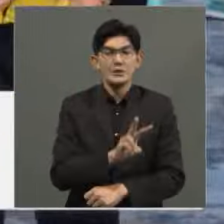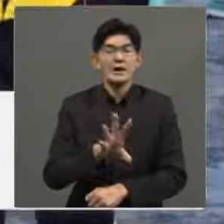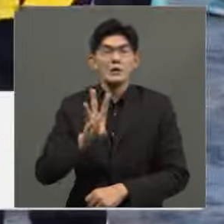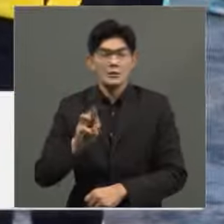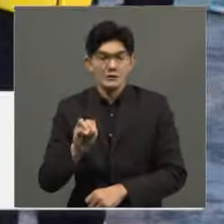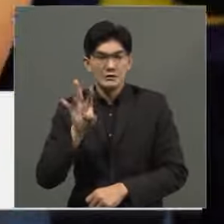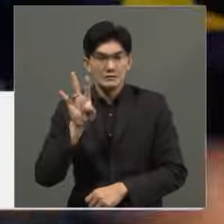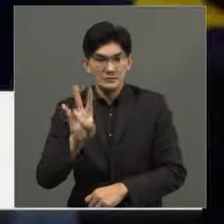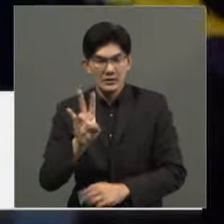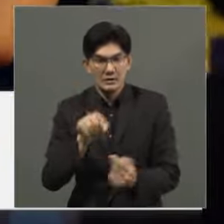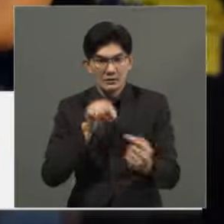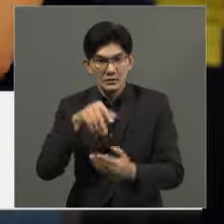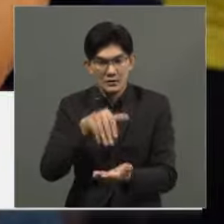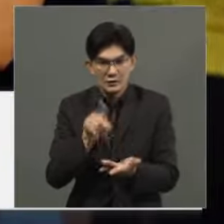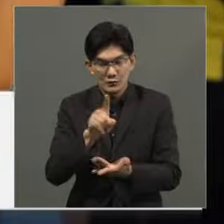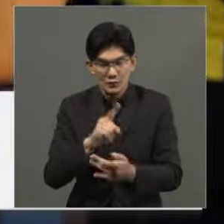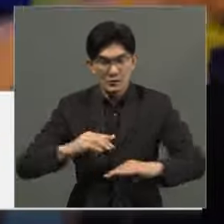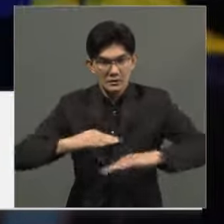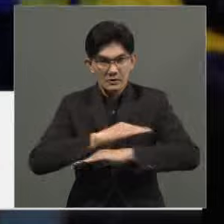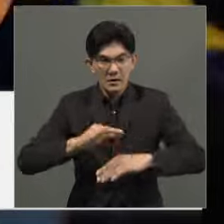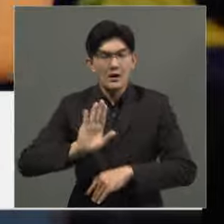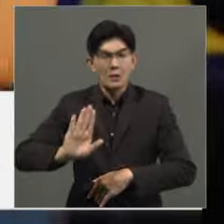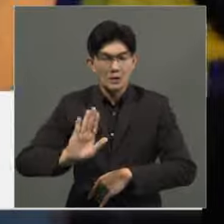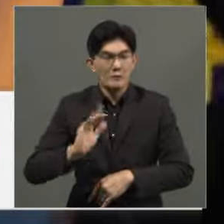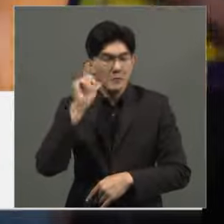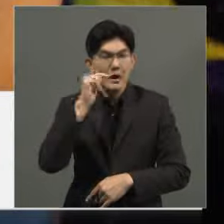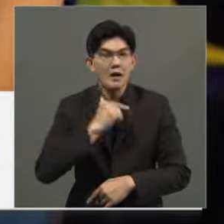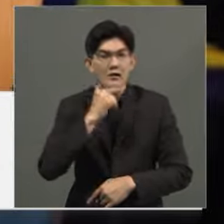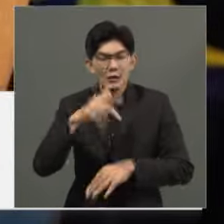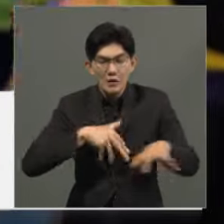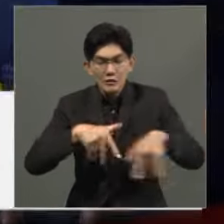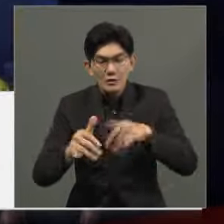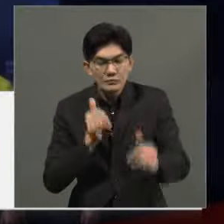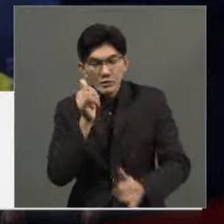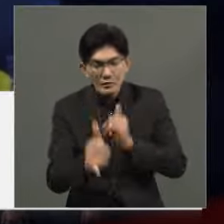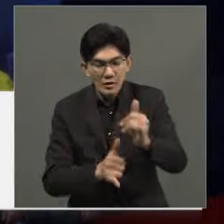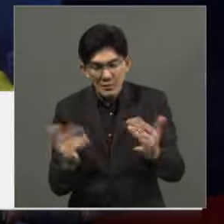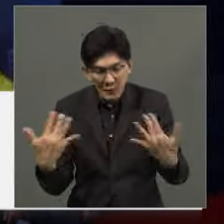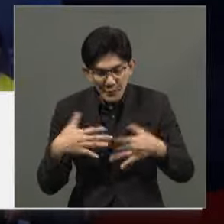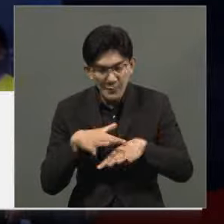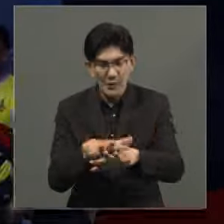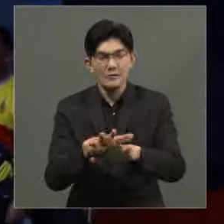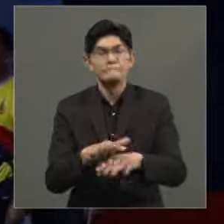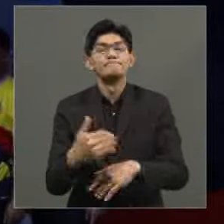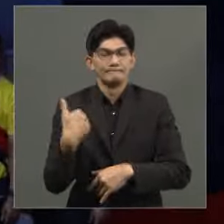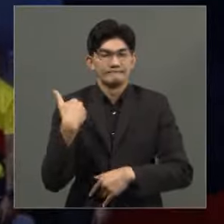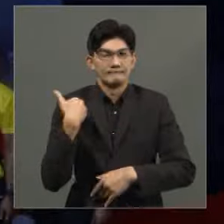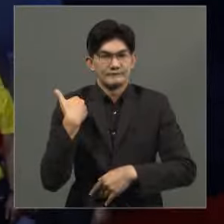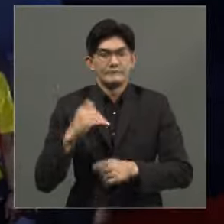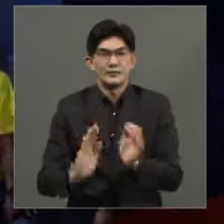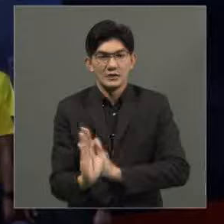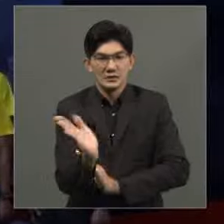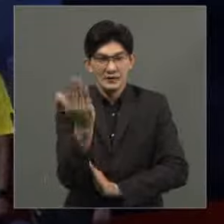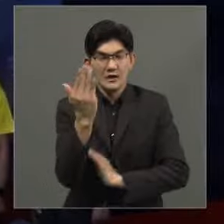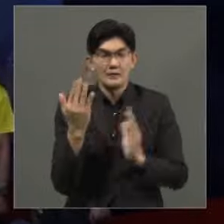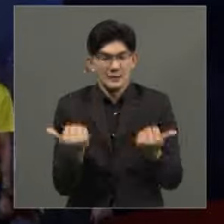ศูนย์ออกกำลังกายเทศบาลเมืองแม่ฮ่องสรก็มีพี่น้องชาวแม่ฮ่องสรจำนวนมากครับพร้อมใจกันร่วมกิจกรรมตั้งแต่เช้าตรู่นะ